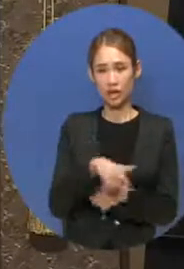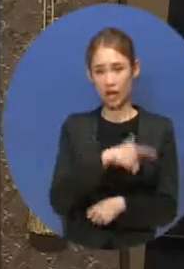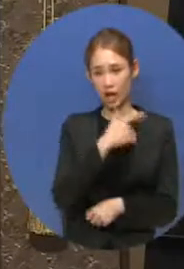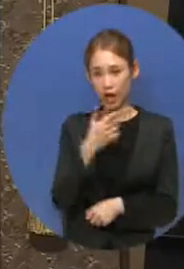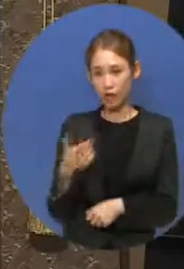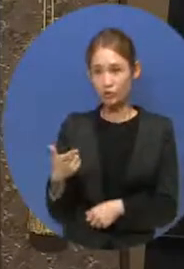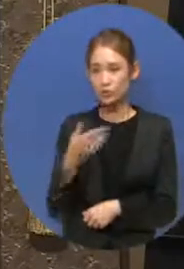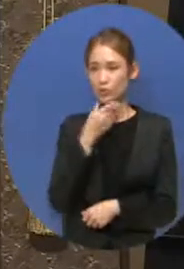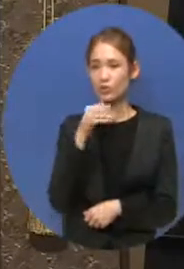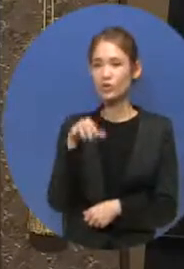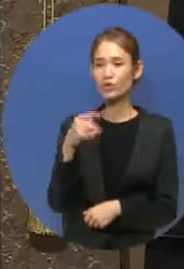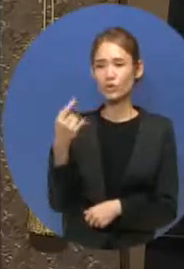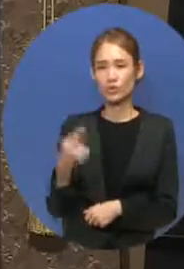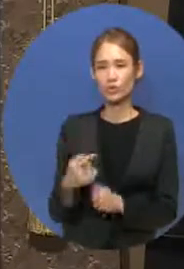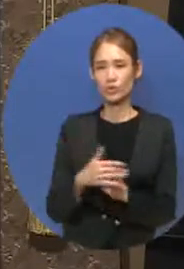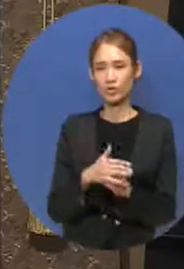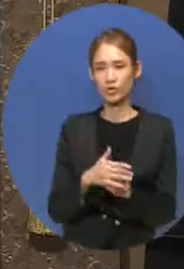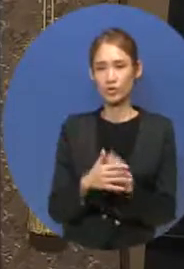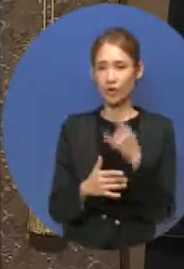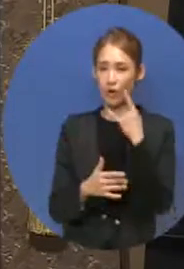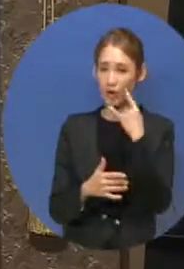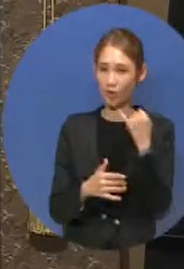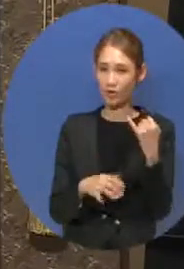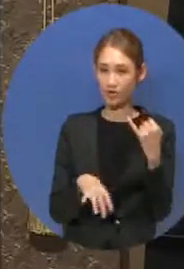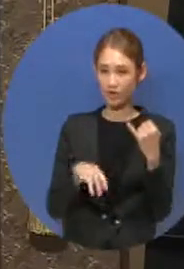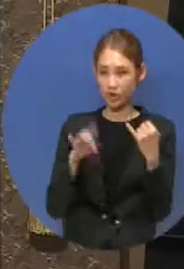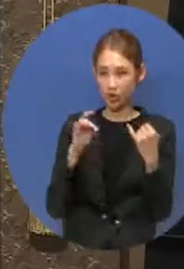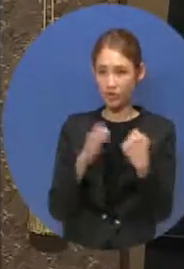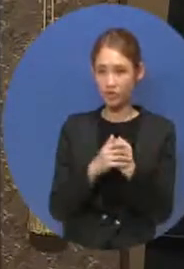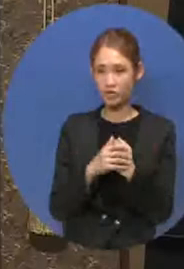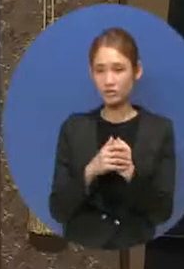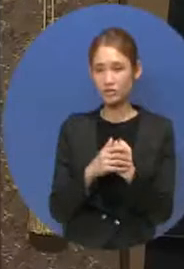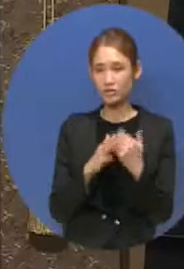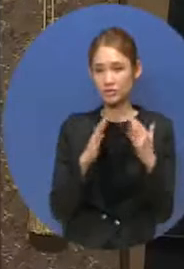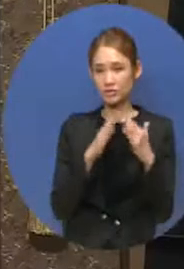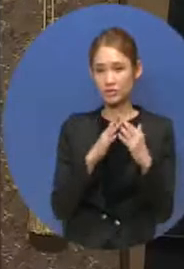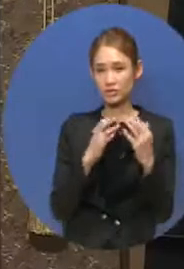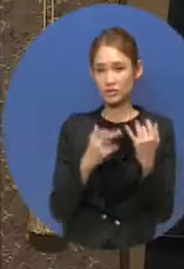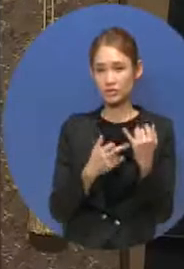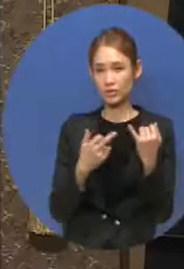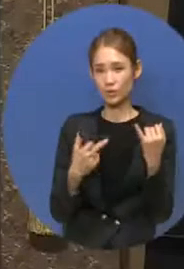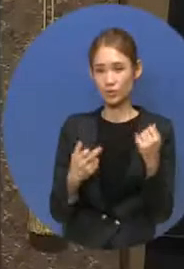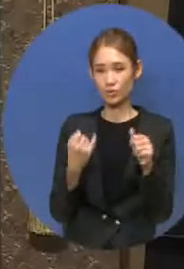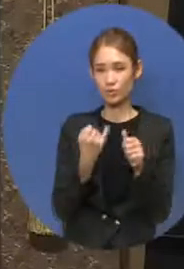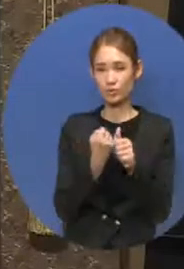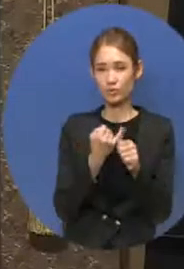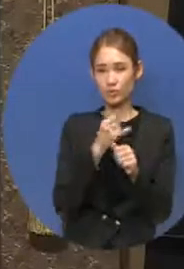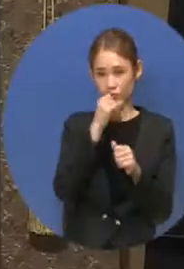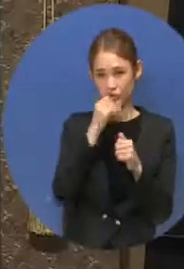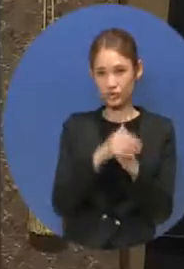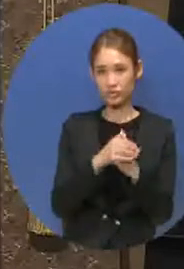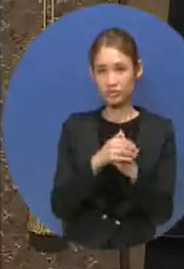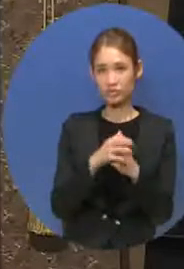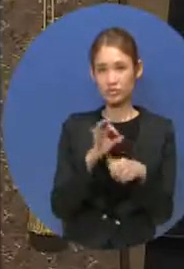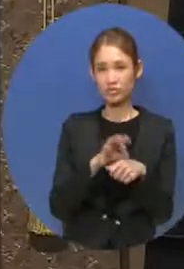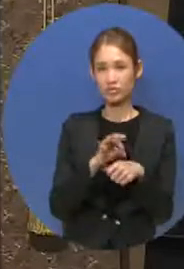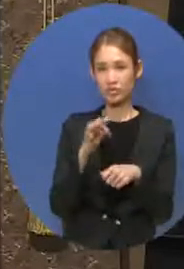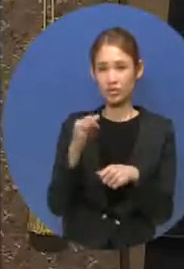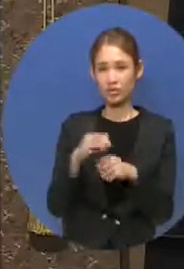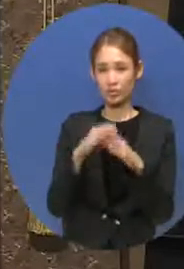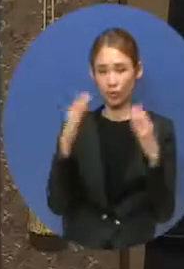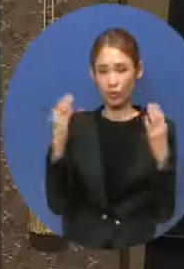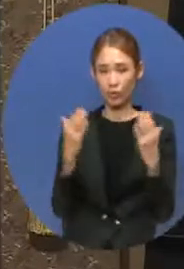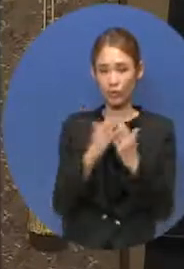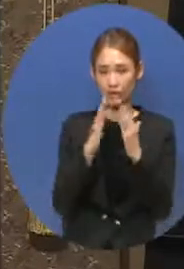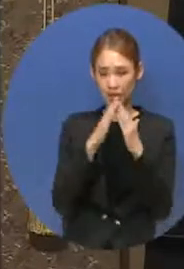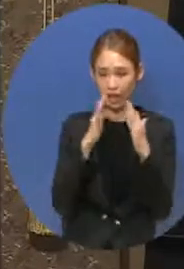보니까 어머님께서 처음으로 그 집에 이제 동생이 있고 부부가 있으신데 10시에